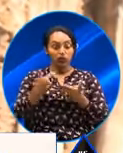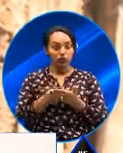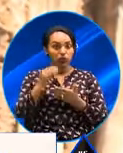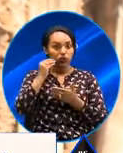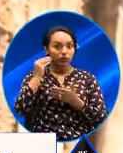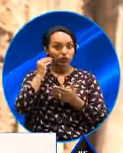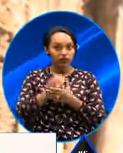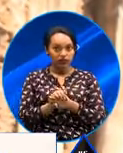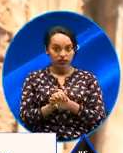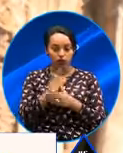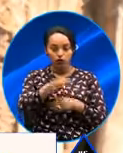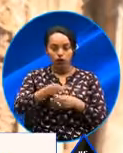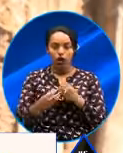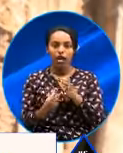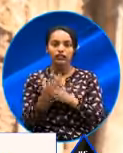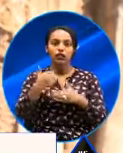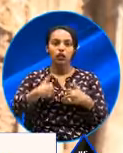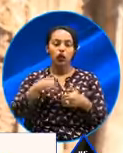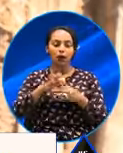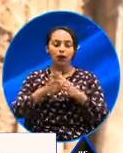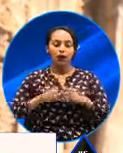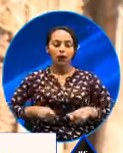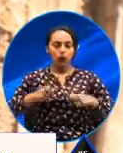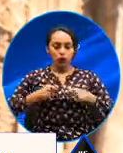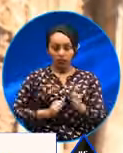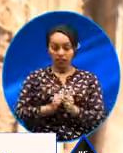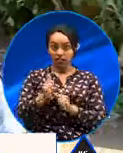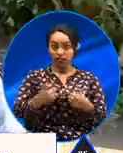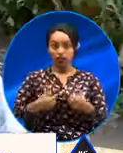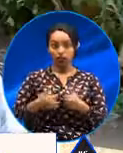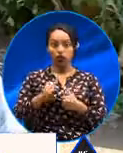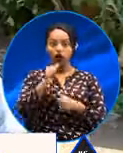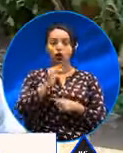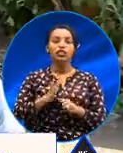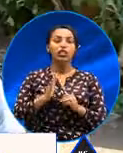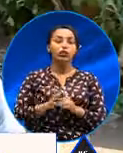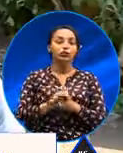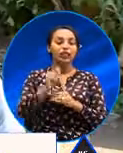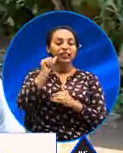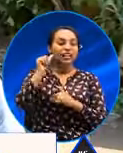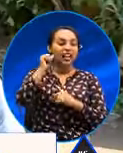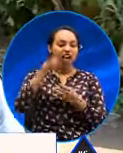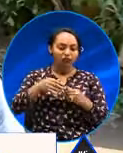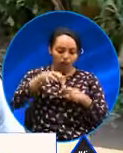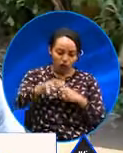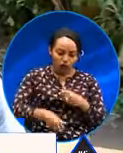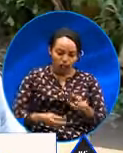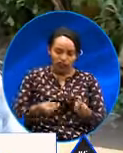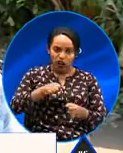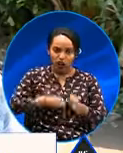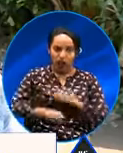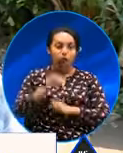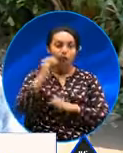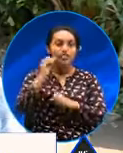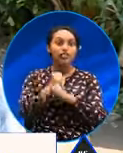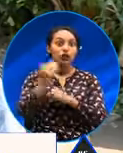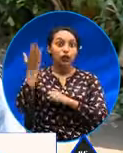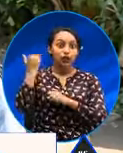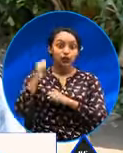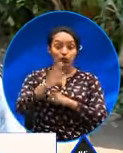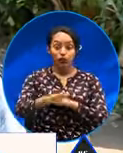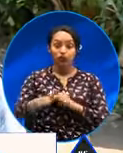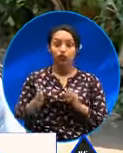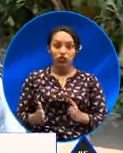በዚሁ ቤታቸው ልጆቻቸውን አሳድገዋል፣ ማህበራዊ ህይወትንም አሳልፈውበታል። ወይዘሮ ወተን ትናንት አፈር ቆፍረው ጭቃ አብክተው ቤት ይገነቡ